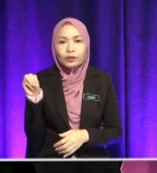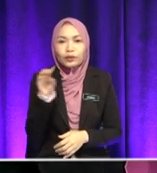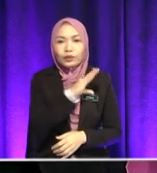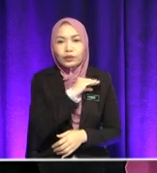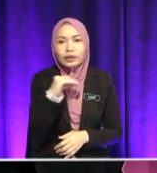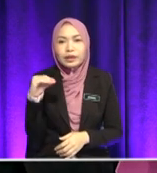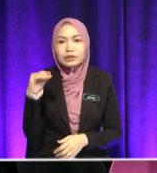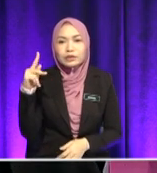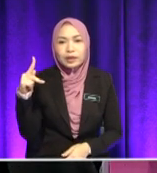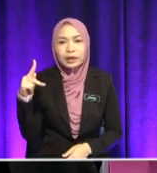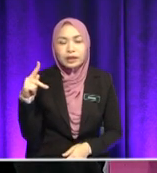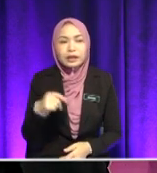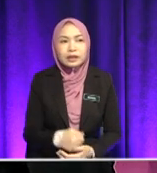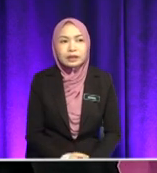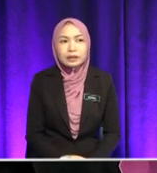tadi